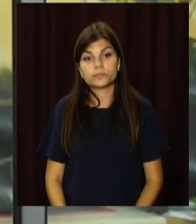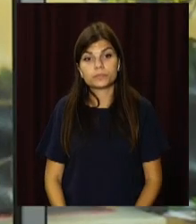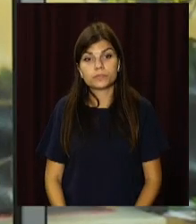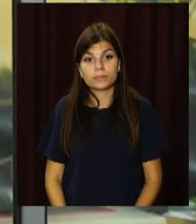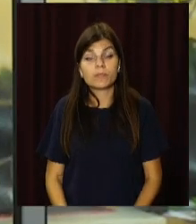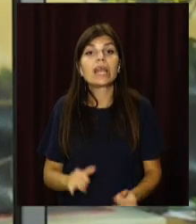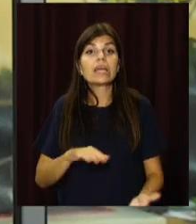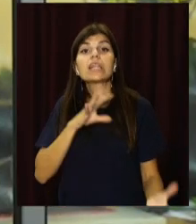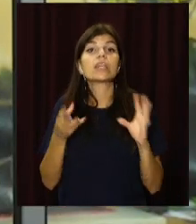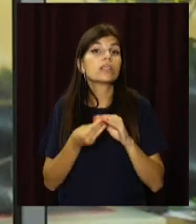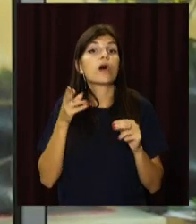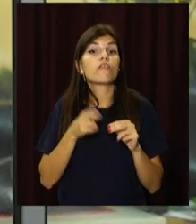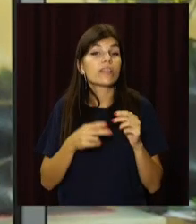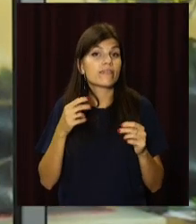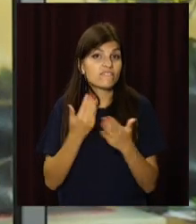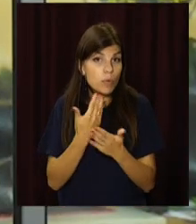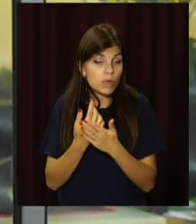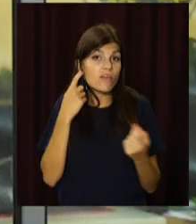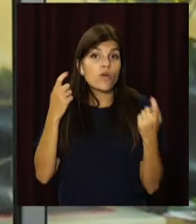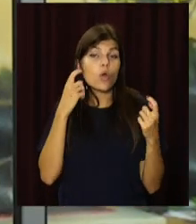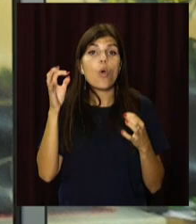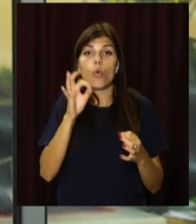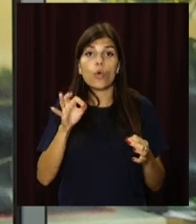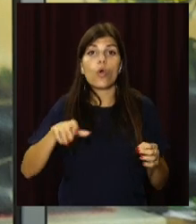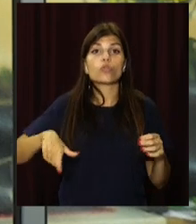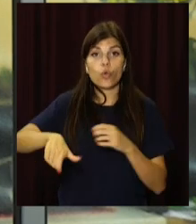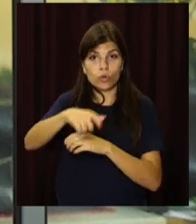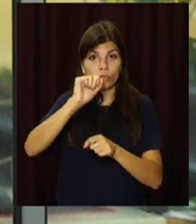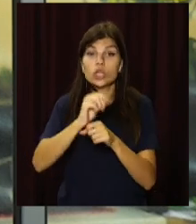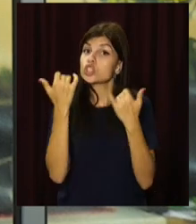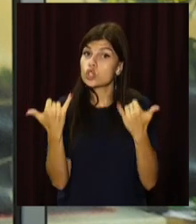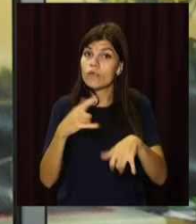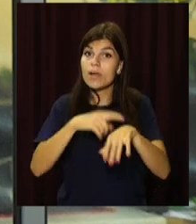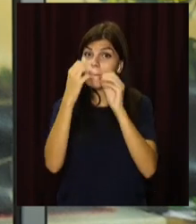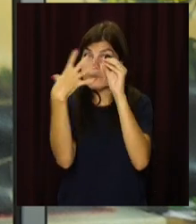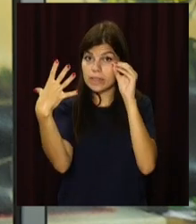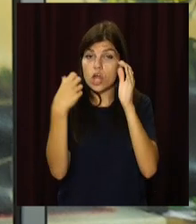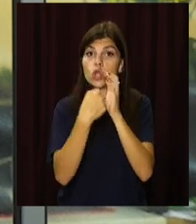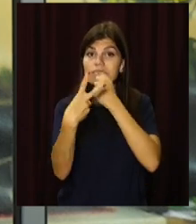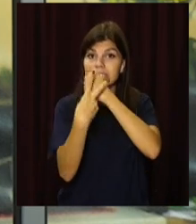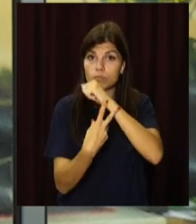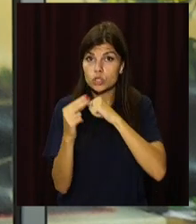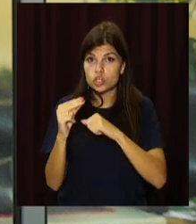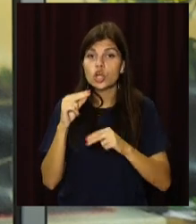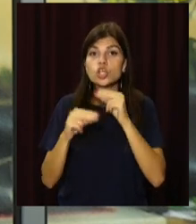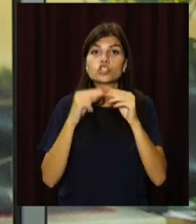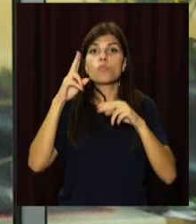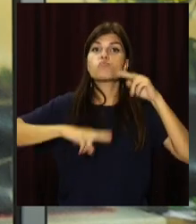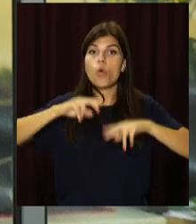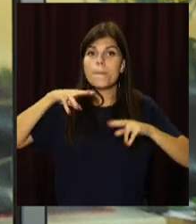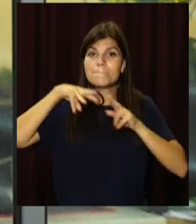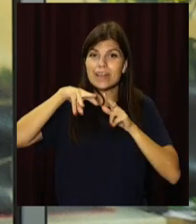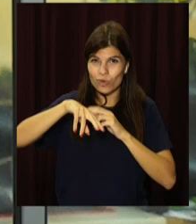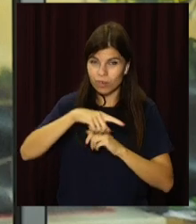І на завершення випуску інформація про перекриття руху. Сьогодні з 15 до 17 через будівництво